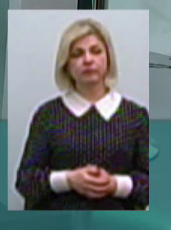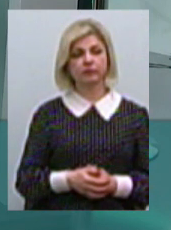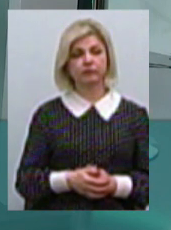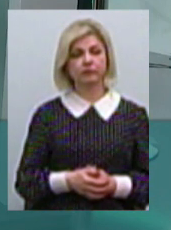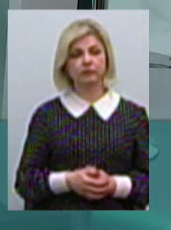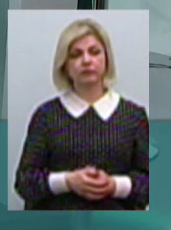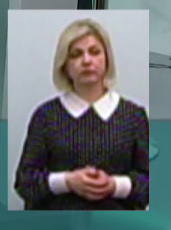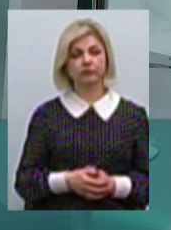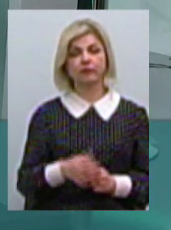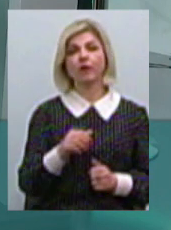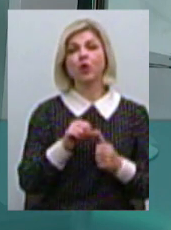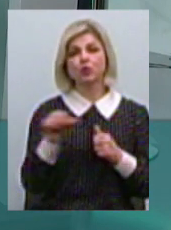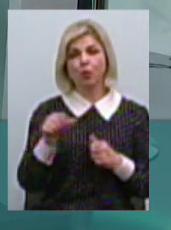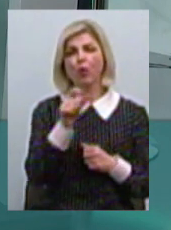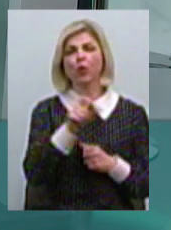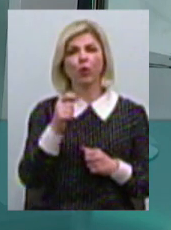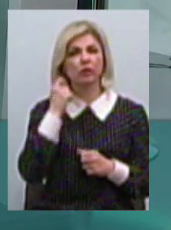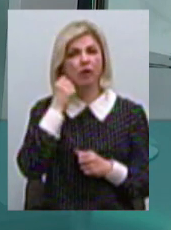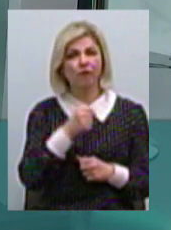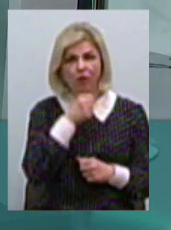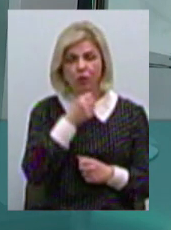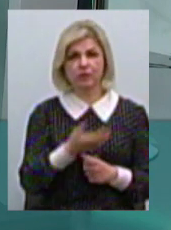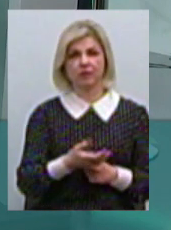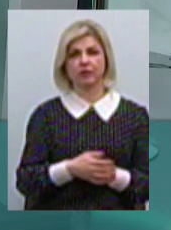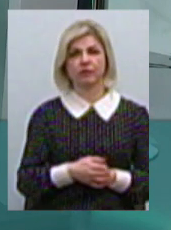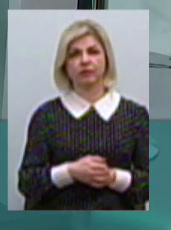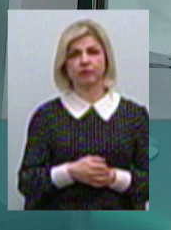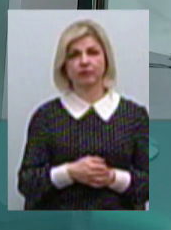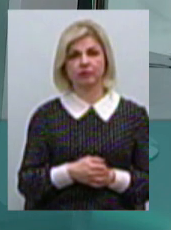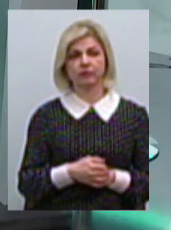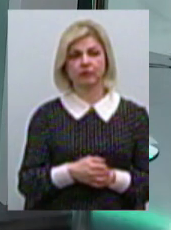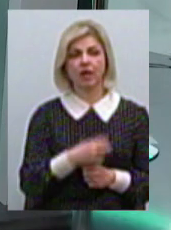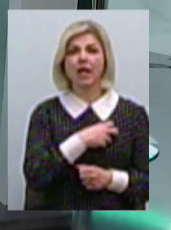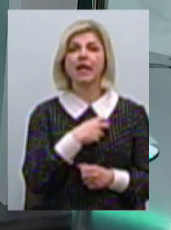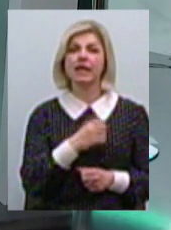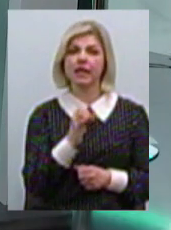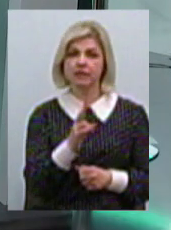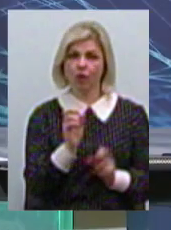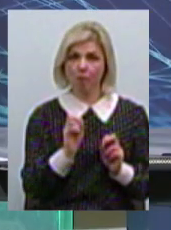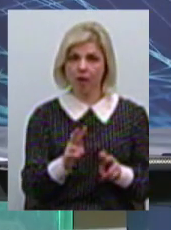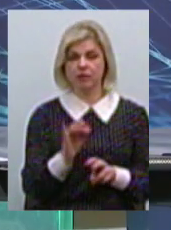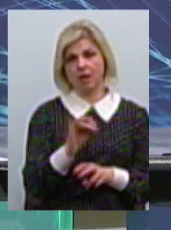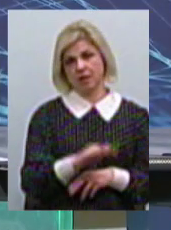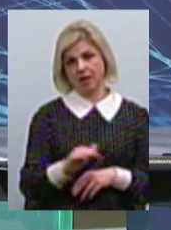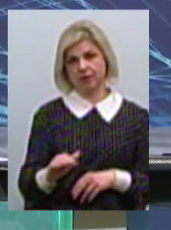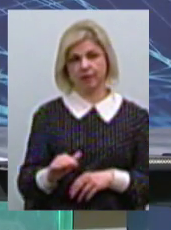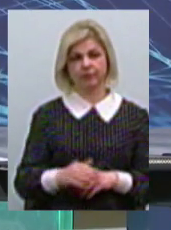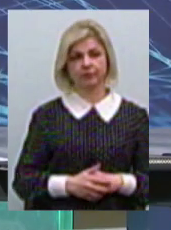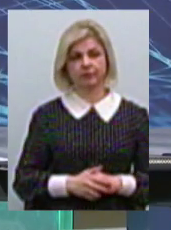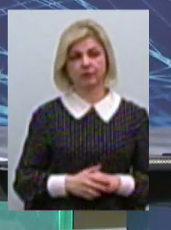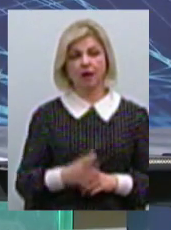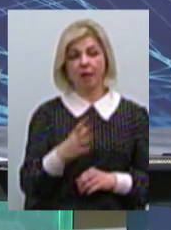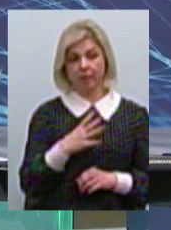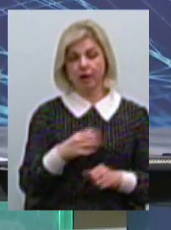особливо для людей, які похилого віку, великий такий ризик, а також для дітей. Тому було